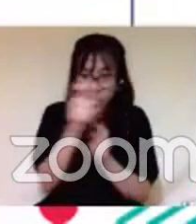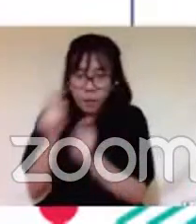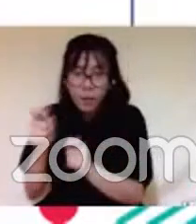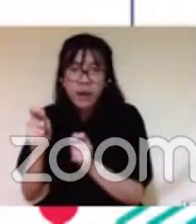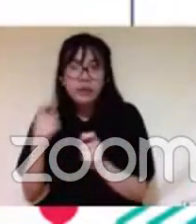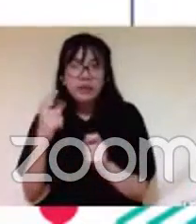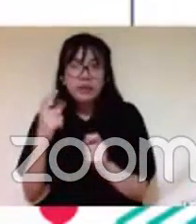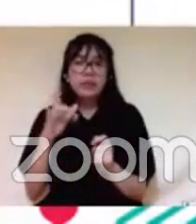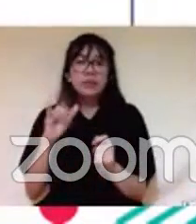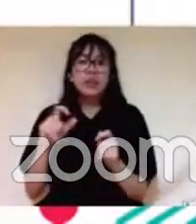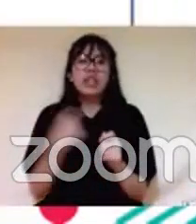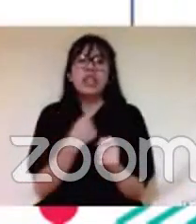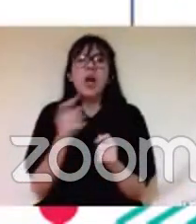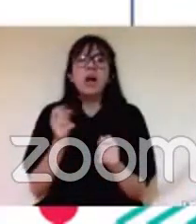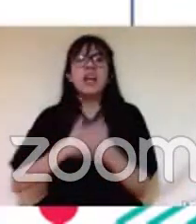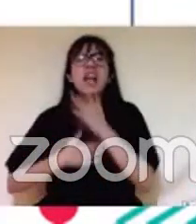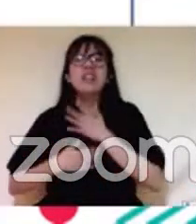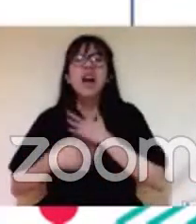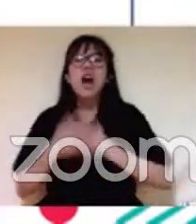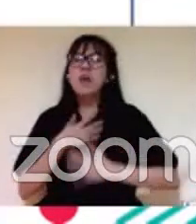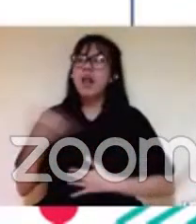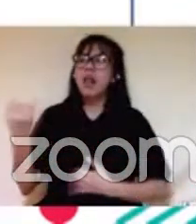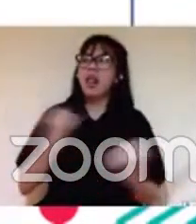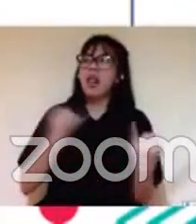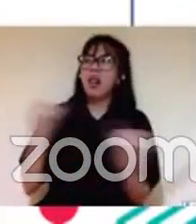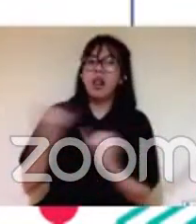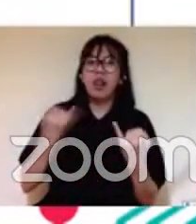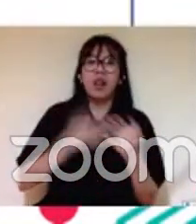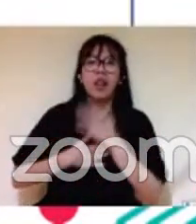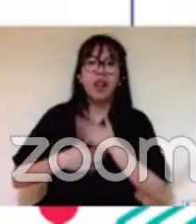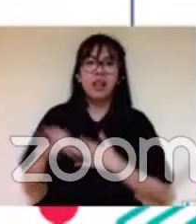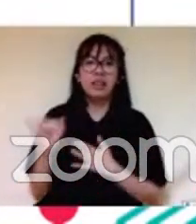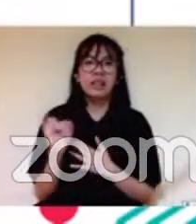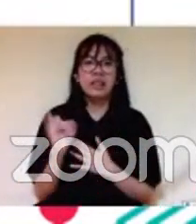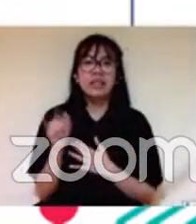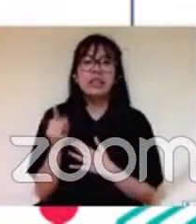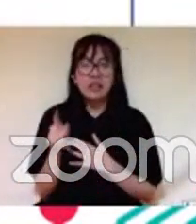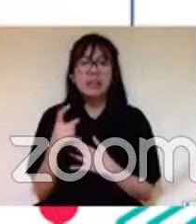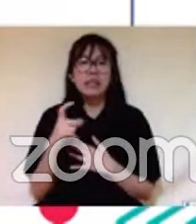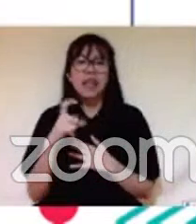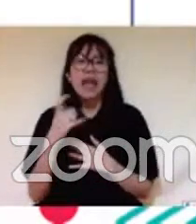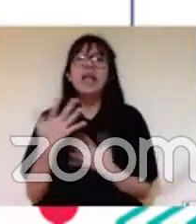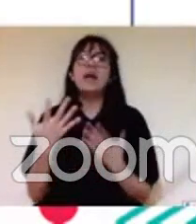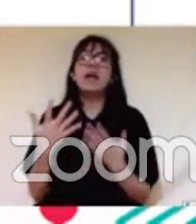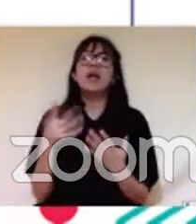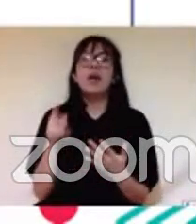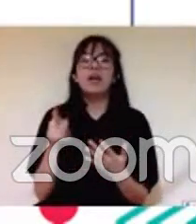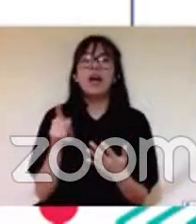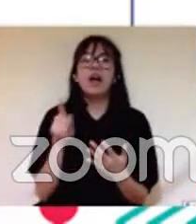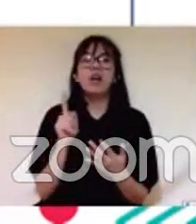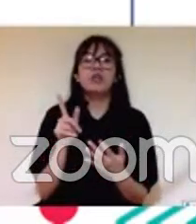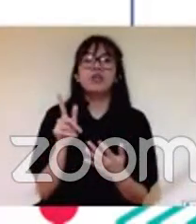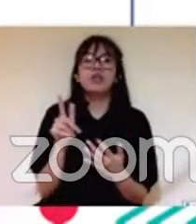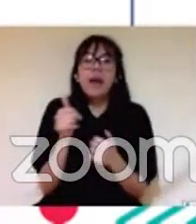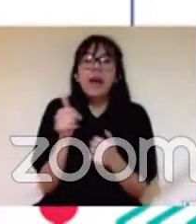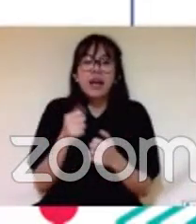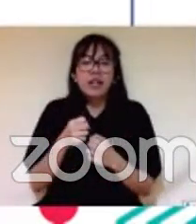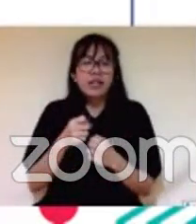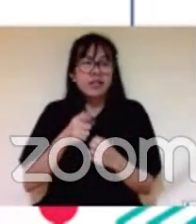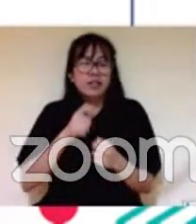kan suka gak sabar nih ya. Nah, itu gimana ya Mbak Dea nih? Kira-kira apa yang bisa di Mbak Dea tipsnya untuk hal ini Mbak?